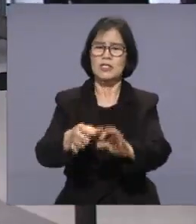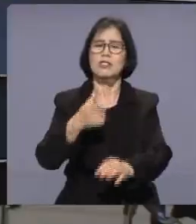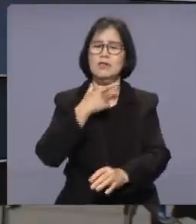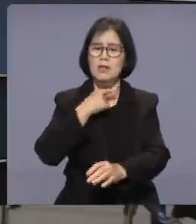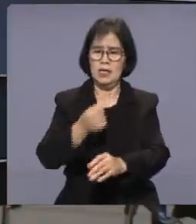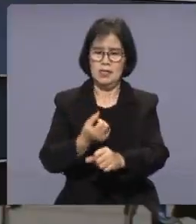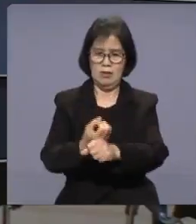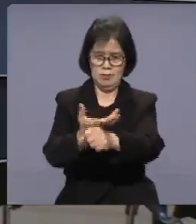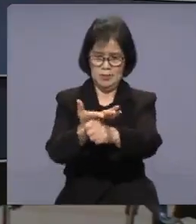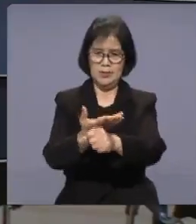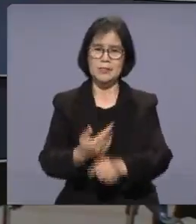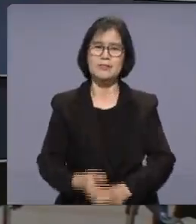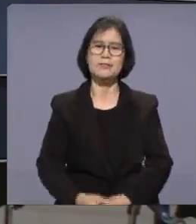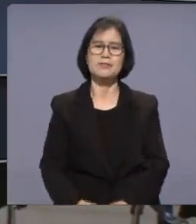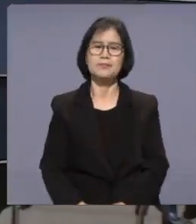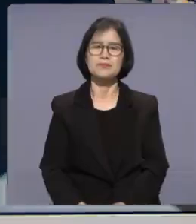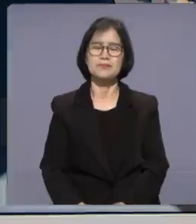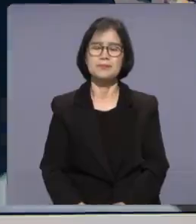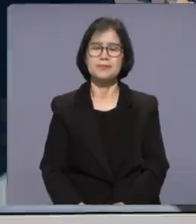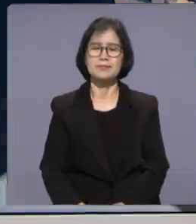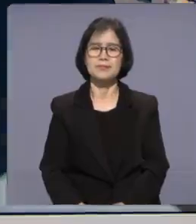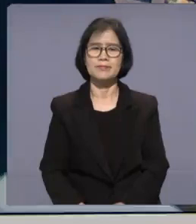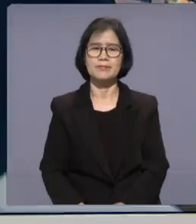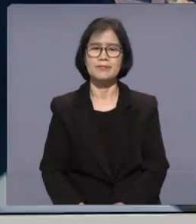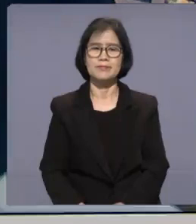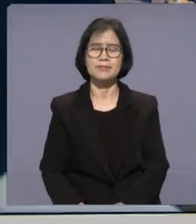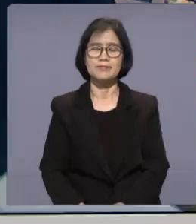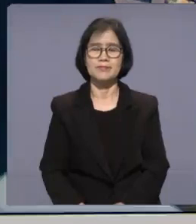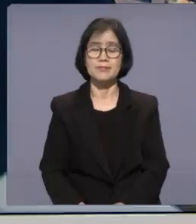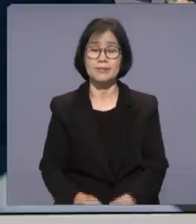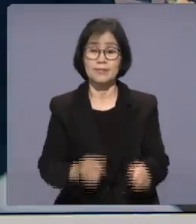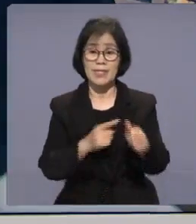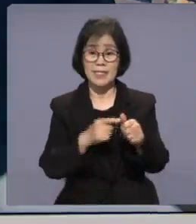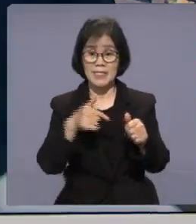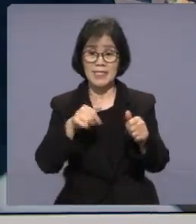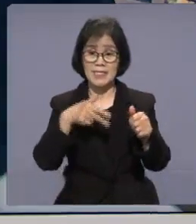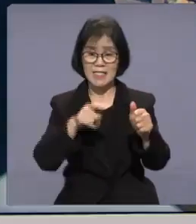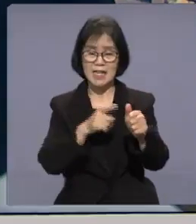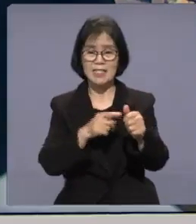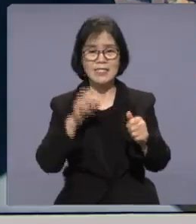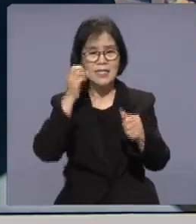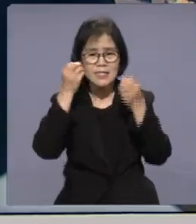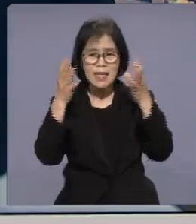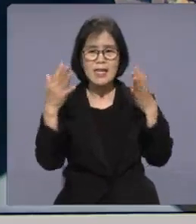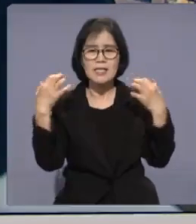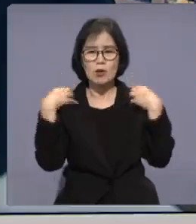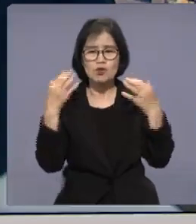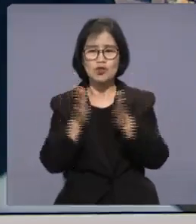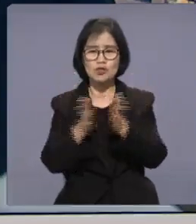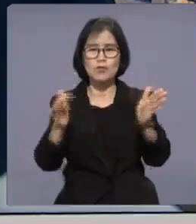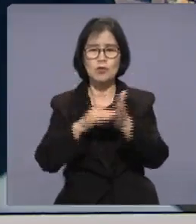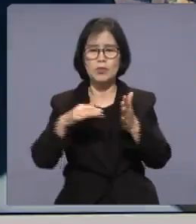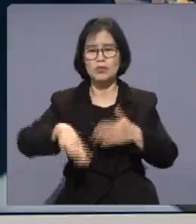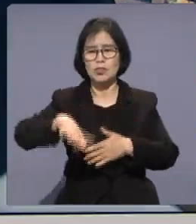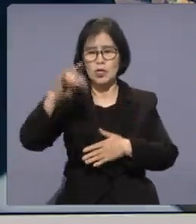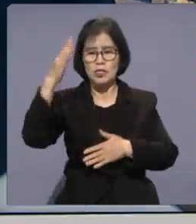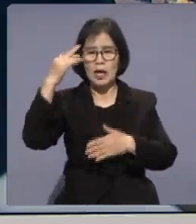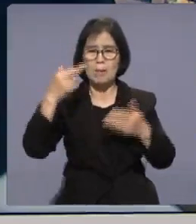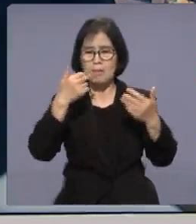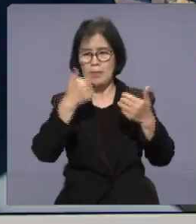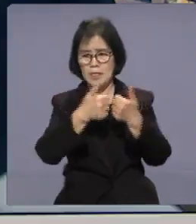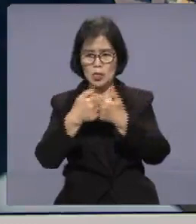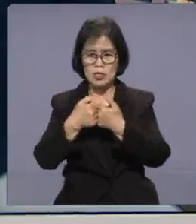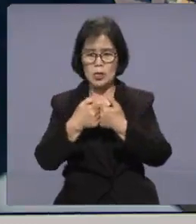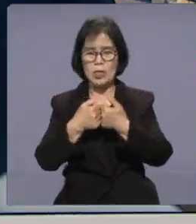뜻을 밝혔습니다. 네. 자, 김용재 기자, 내일 새 정부 출범 이후 첫 한미 정상회담이 열립니다. 이 일정도 좀